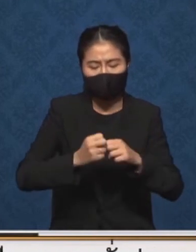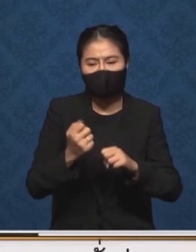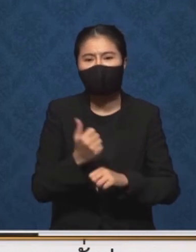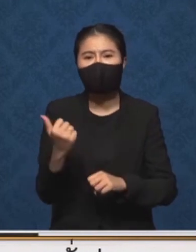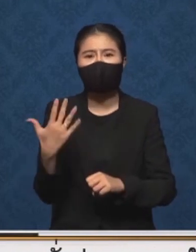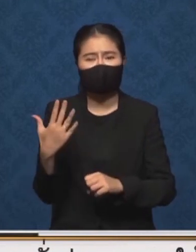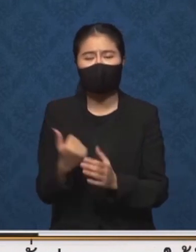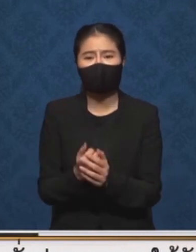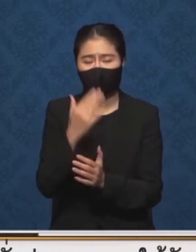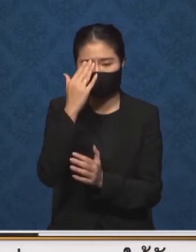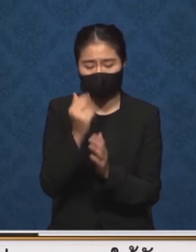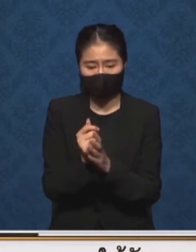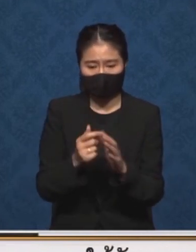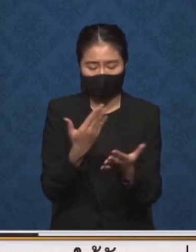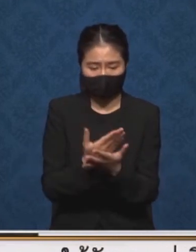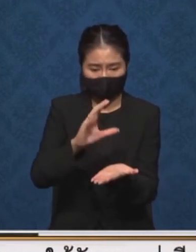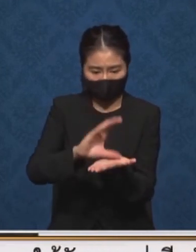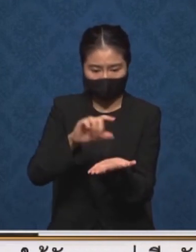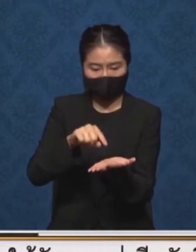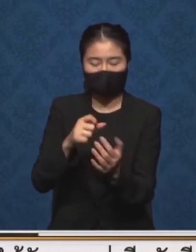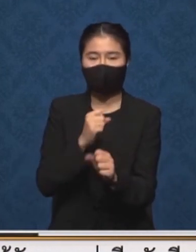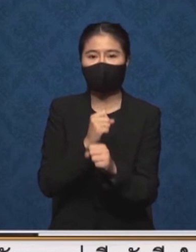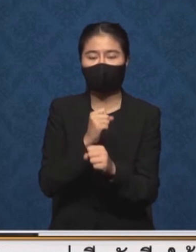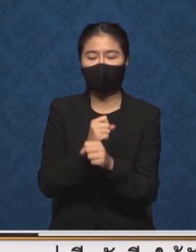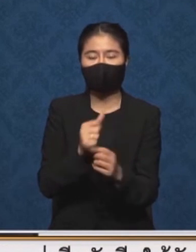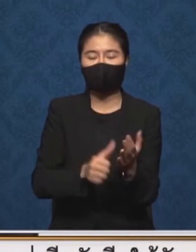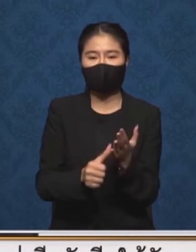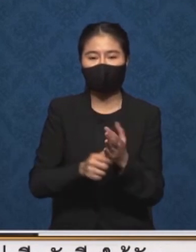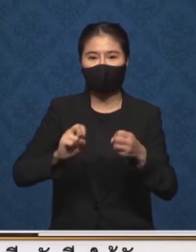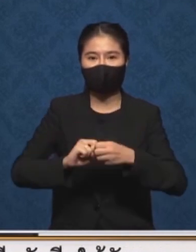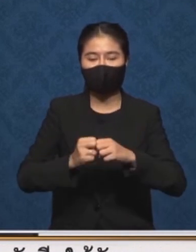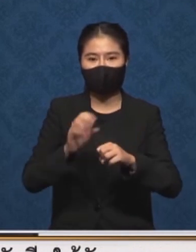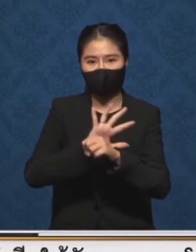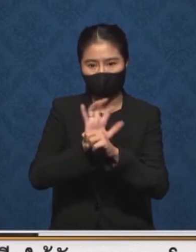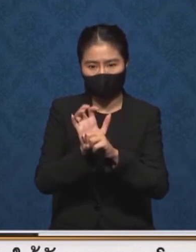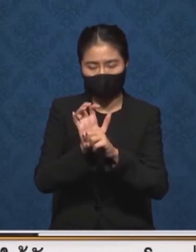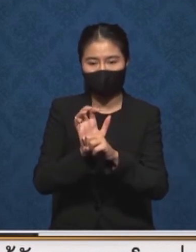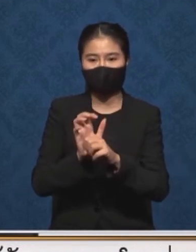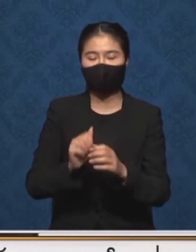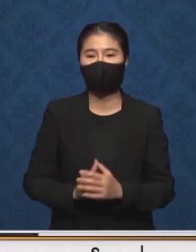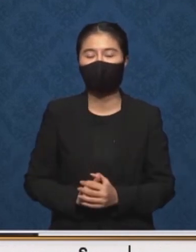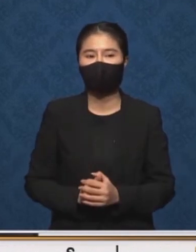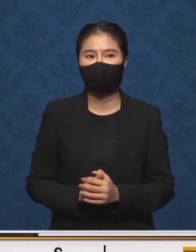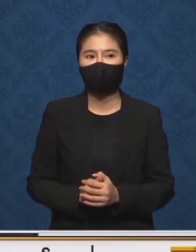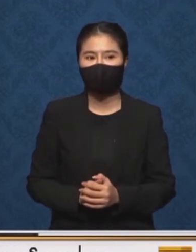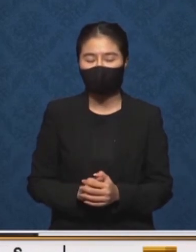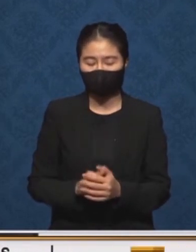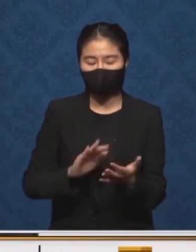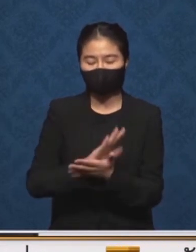เพื่อแก้ปัญหาการระบาทของโรคโวิด จากเชื่อแรรัโคโนา นี่ไง